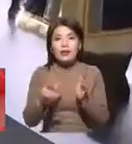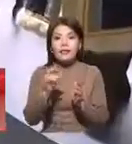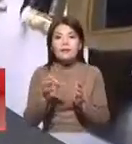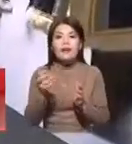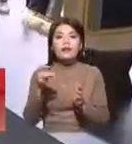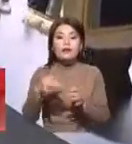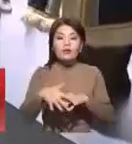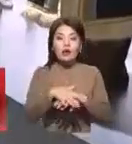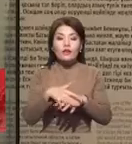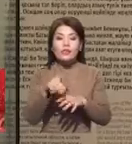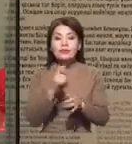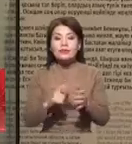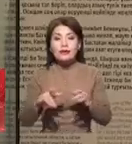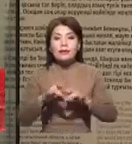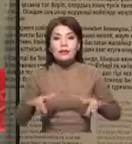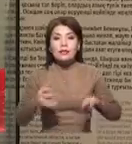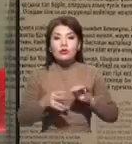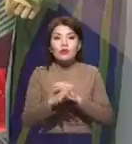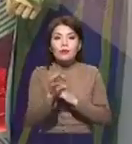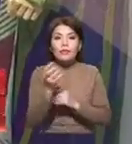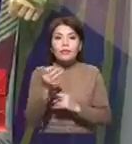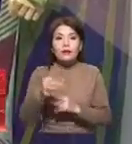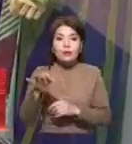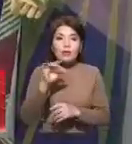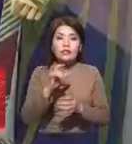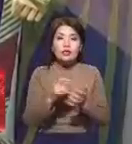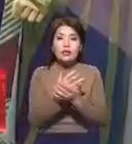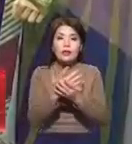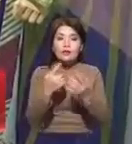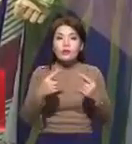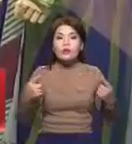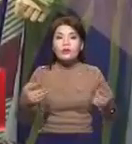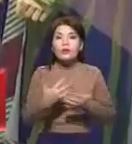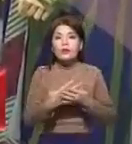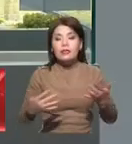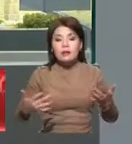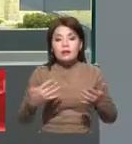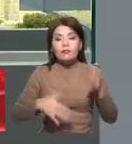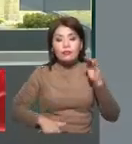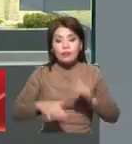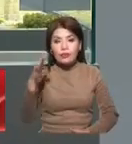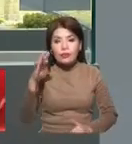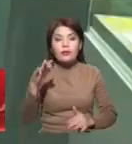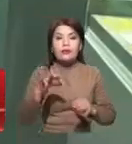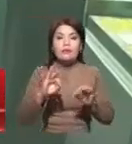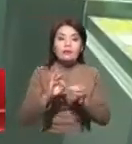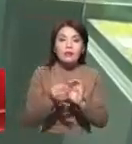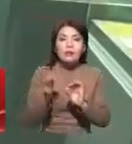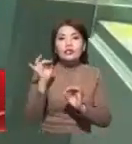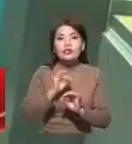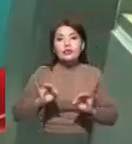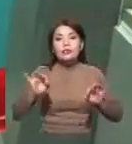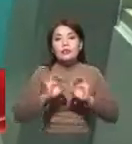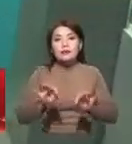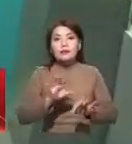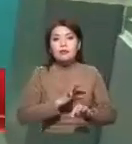народной артистке Казахской ССР Бекен Римовой, поэтах Жырау и других знаменитых выходцах этого края. Осматривая артефакты, глава государства подчеркнул,